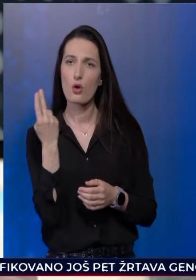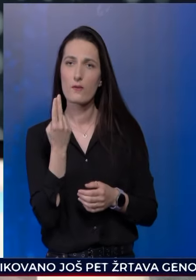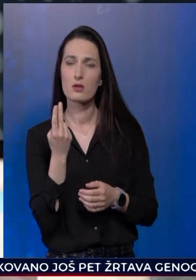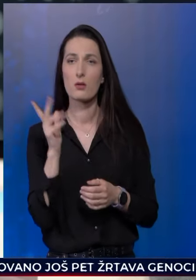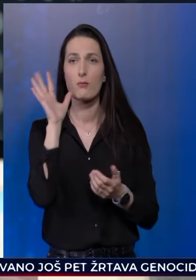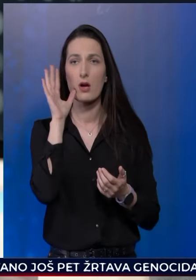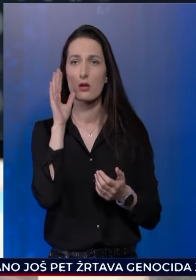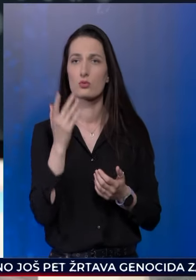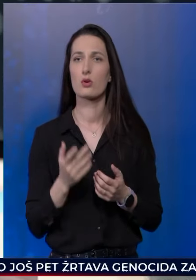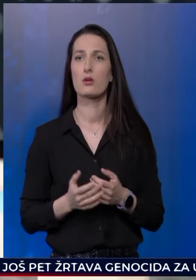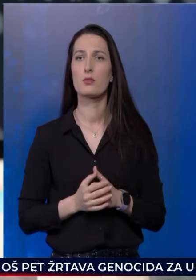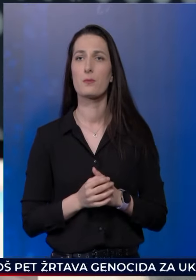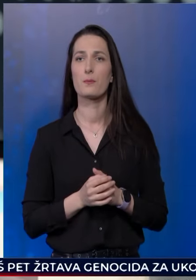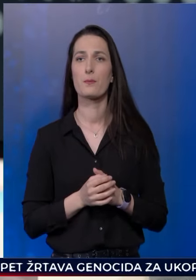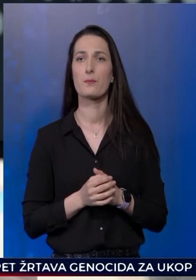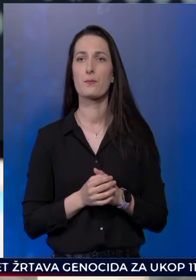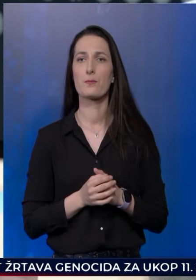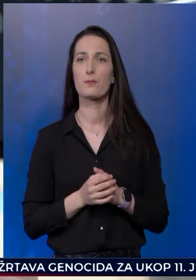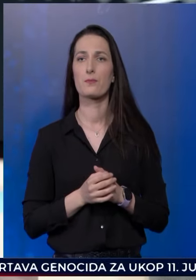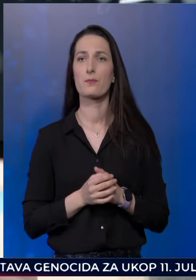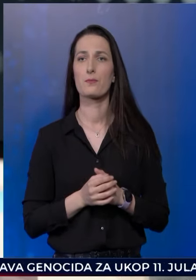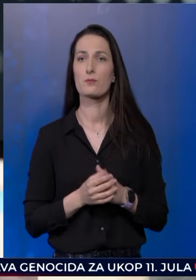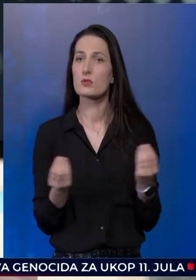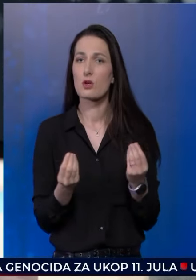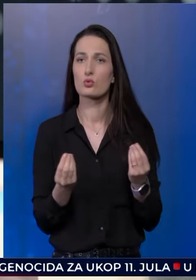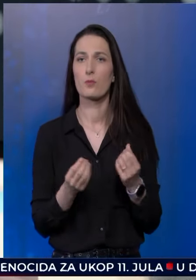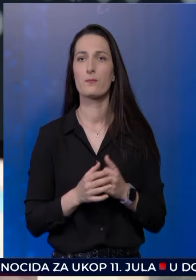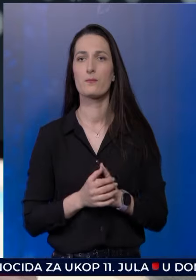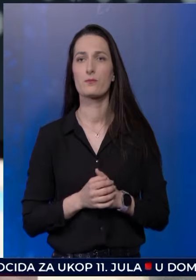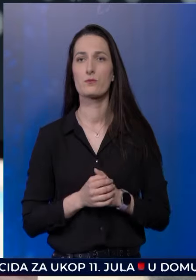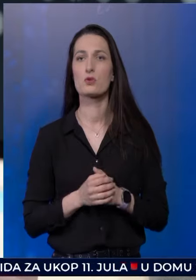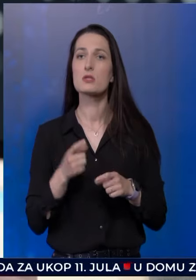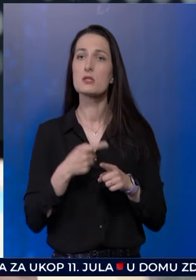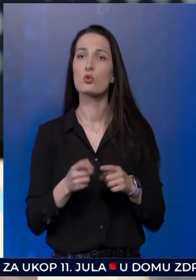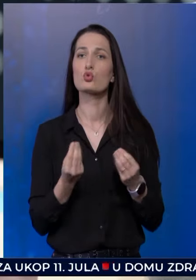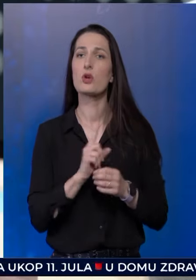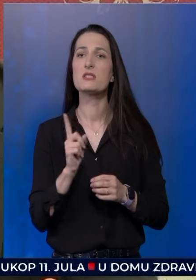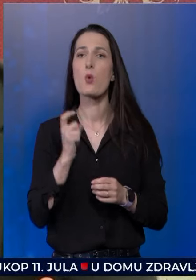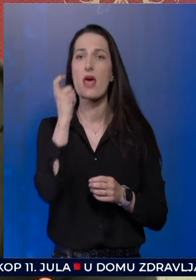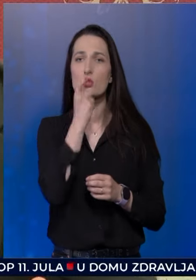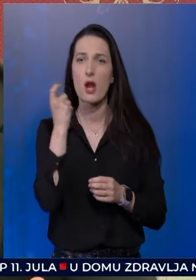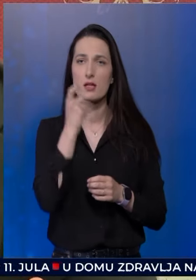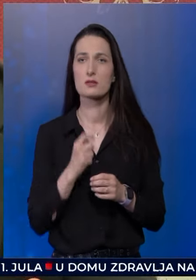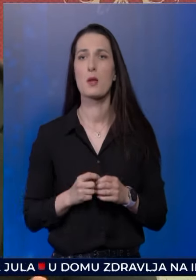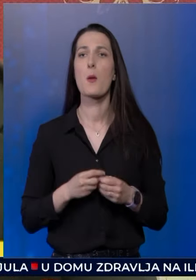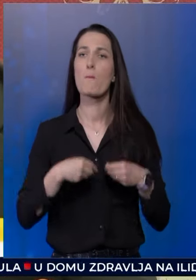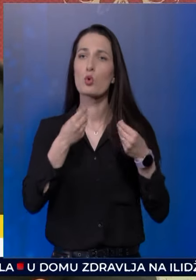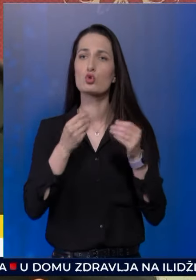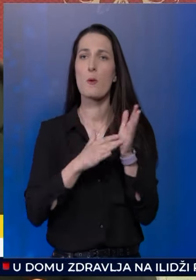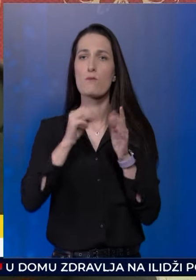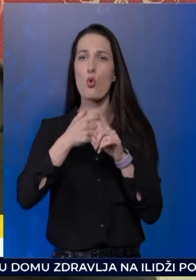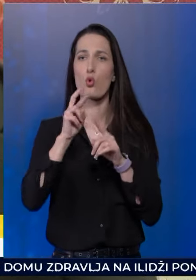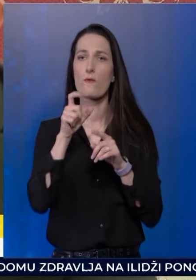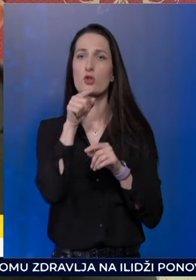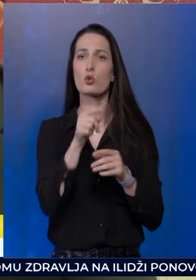iz Slovenije, iz Makedonije. Zašto? Pa zato što nismo nacionalisti. Velikosrpskim saborom se